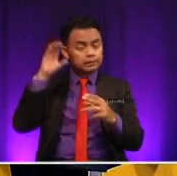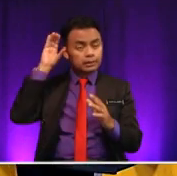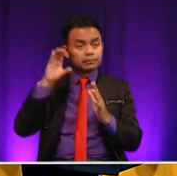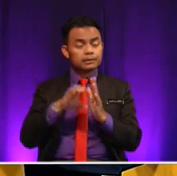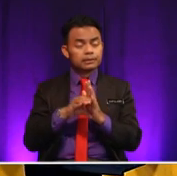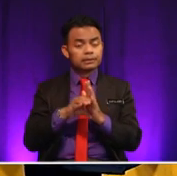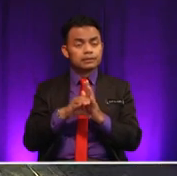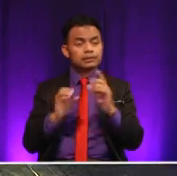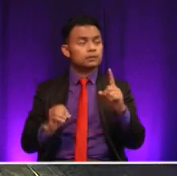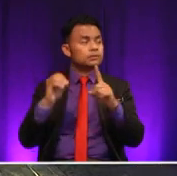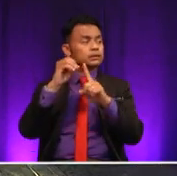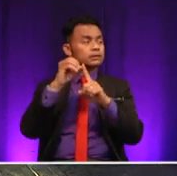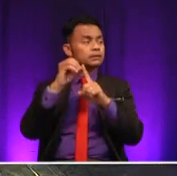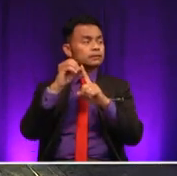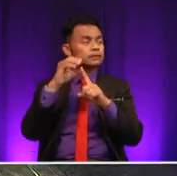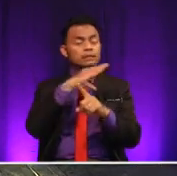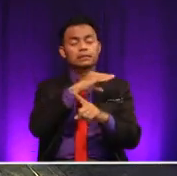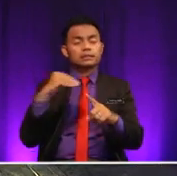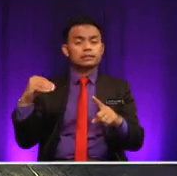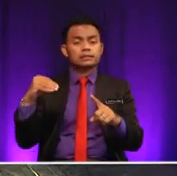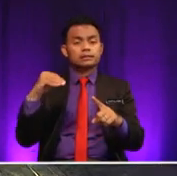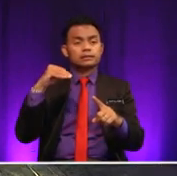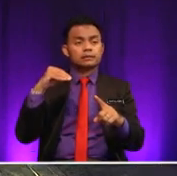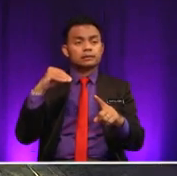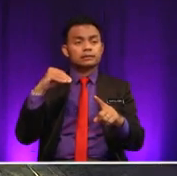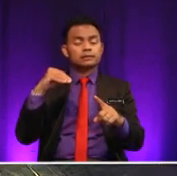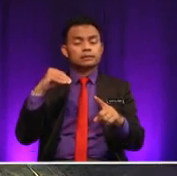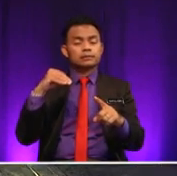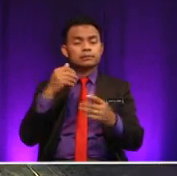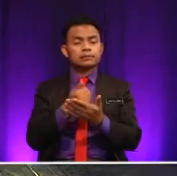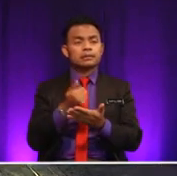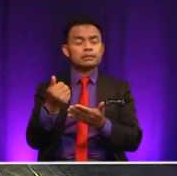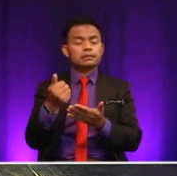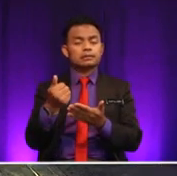objektif dan juga peralatan peralatan